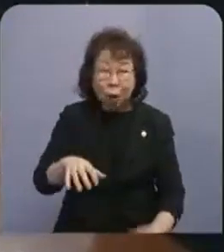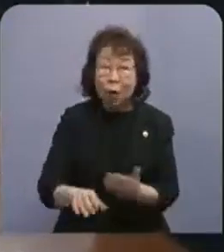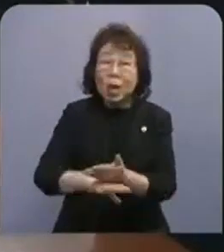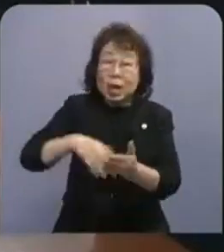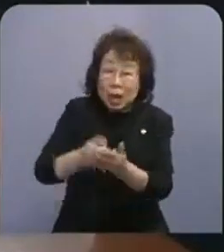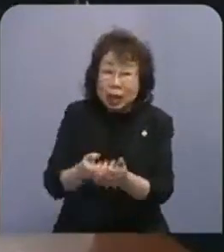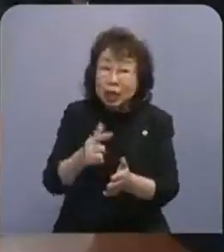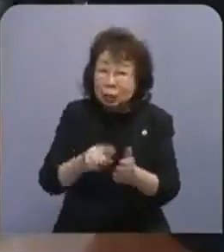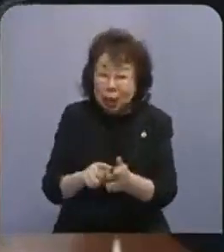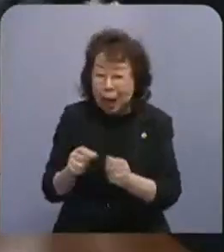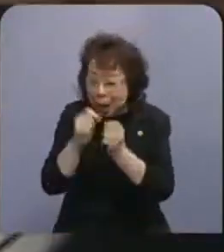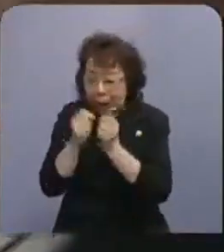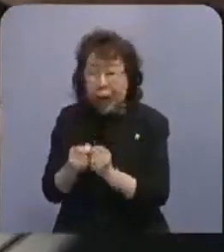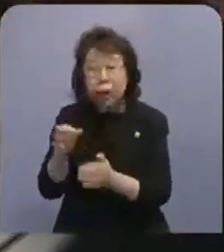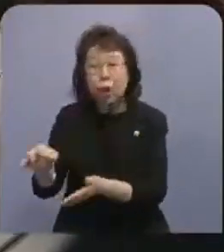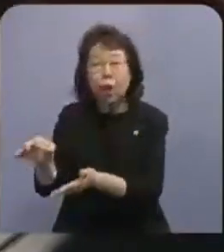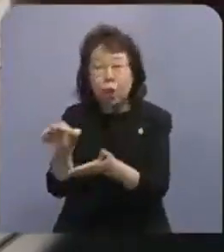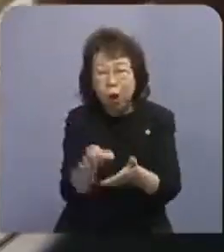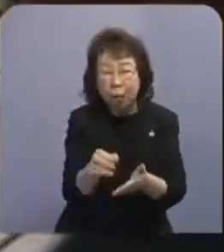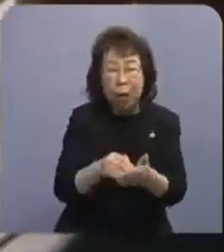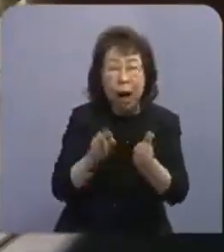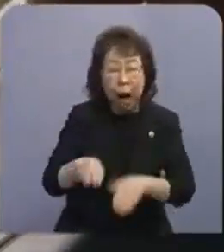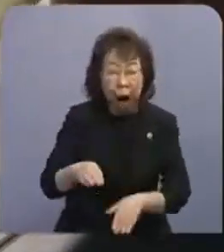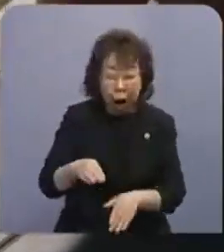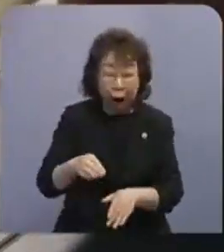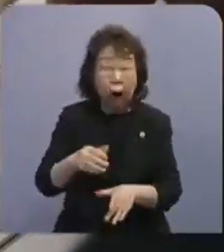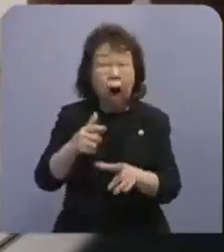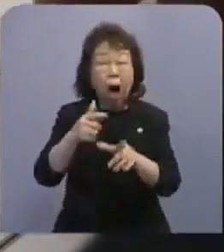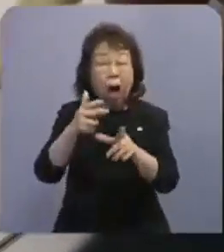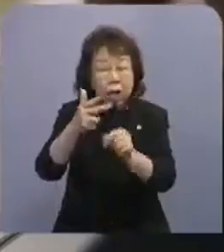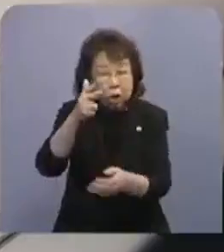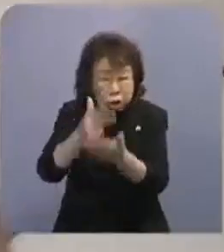기업구조혁신펀드는 민간 자금을 유치해 올 하반기부터